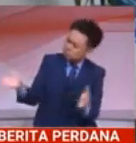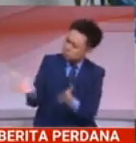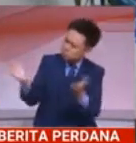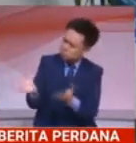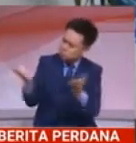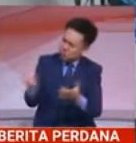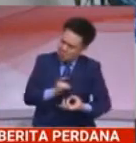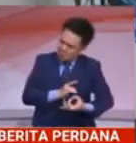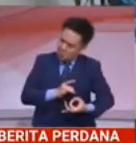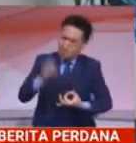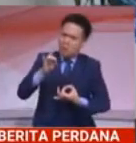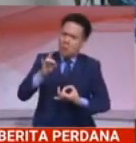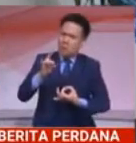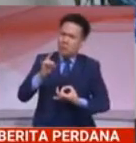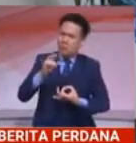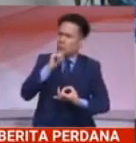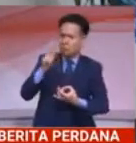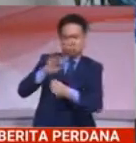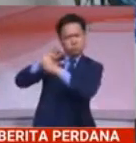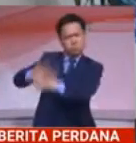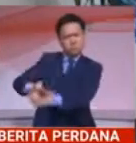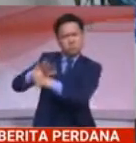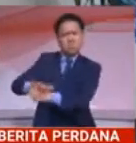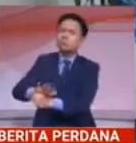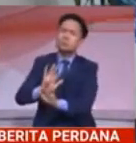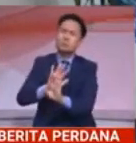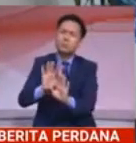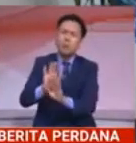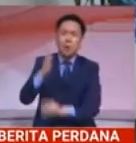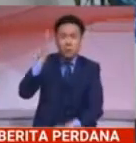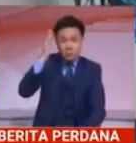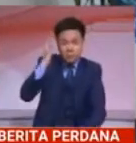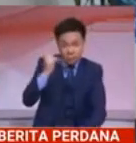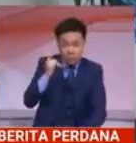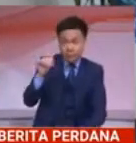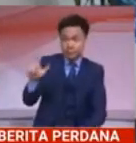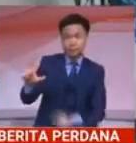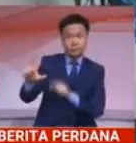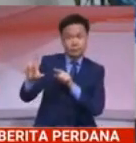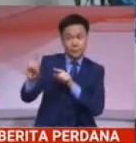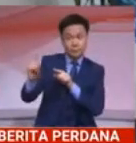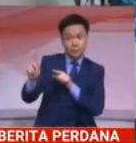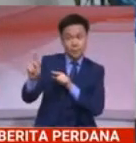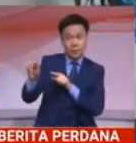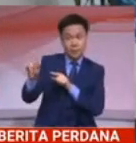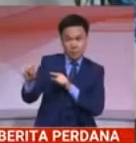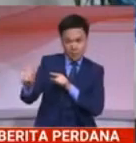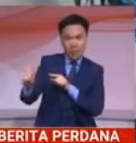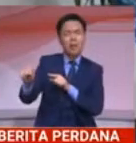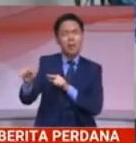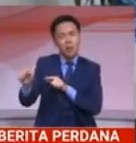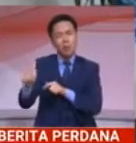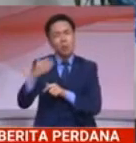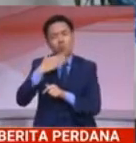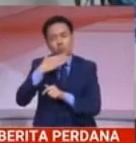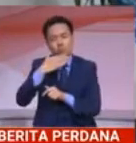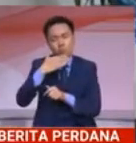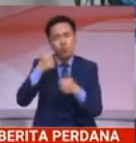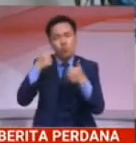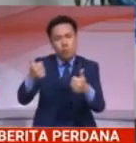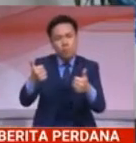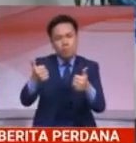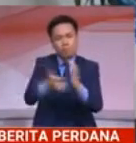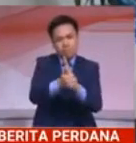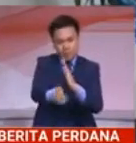gimana tidak meletakkan tekanan kita tahu yang lumayan penabrak si Hadi peringkat gumoh tetapi kini